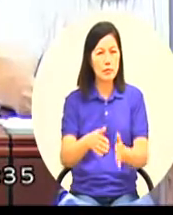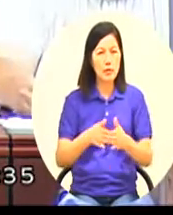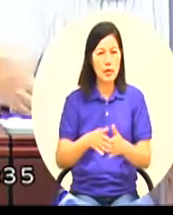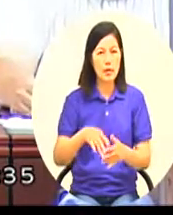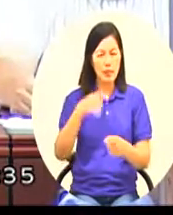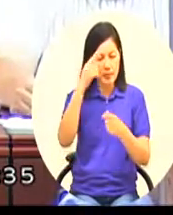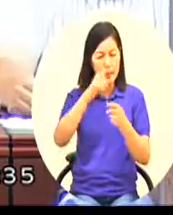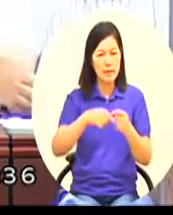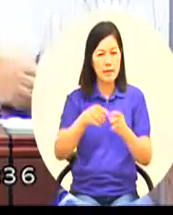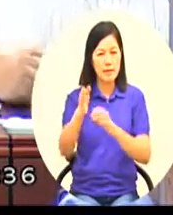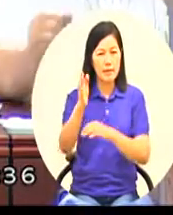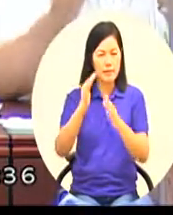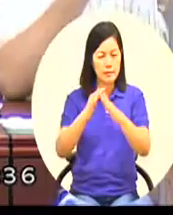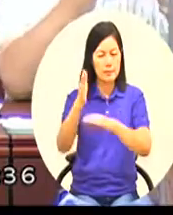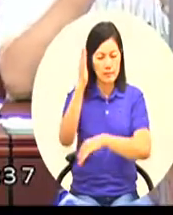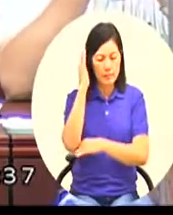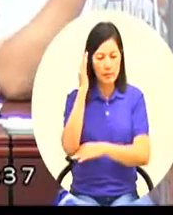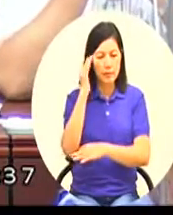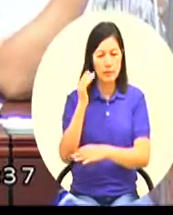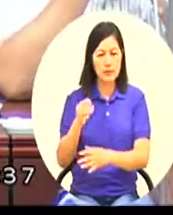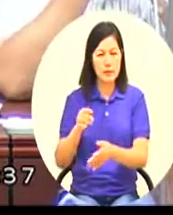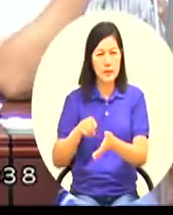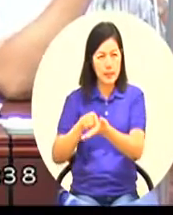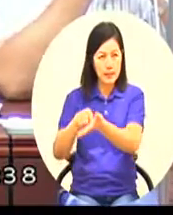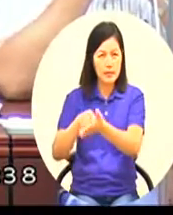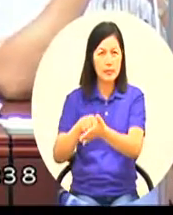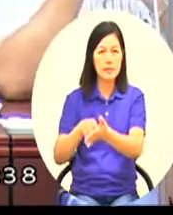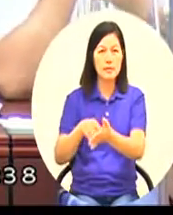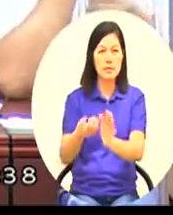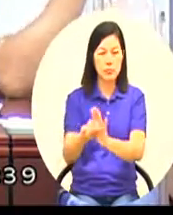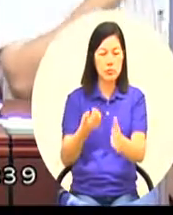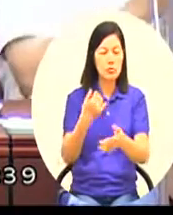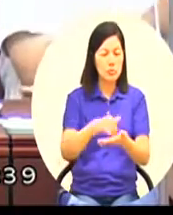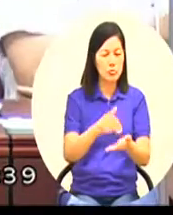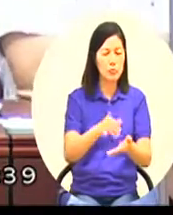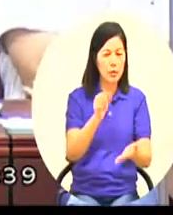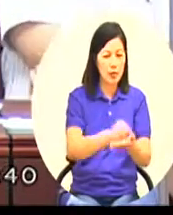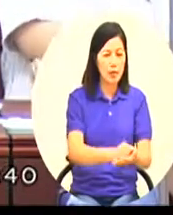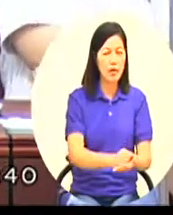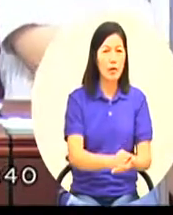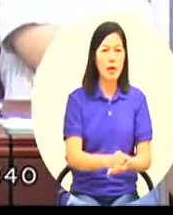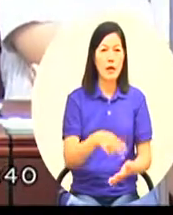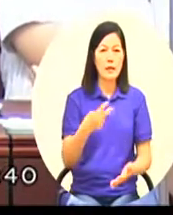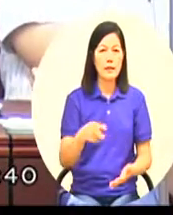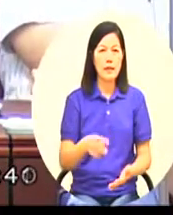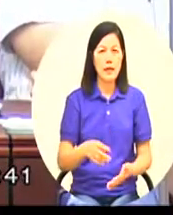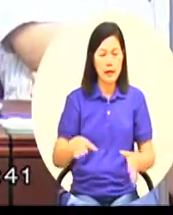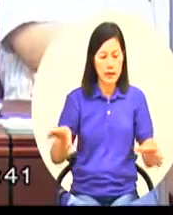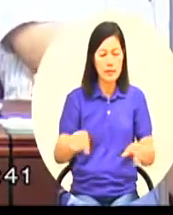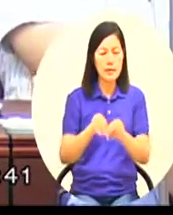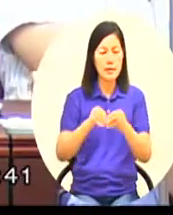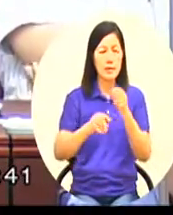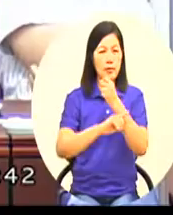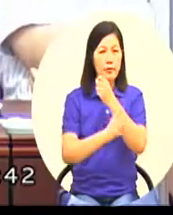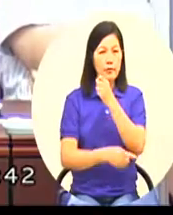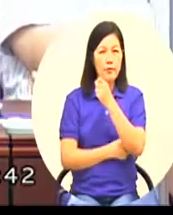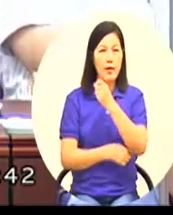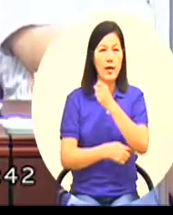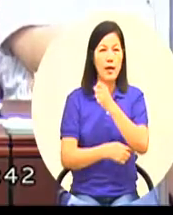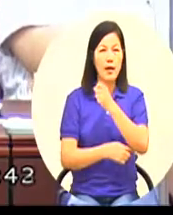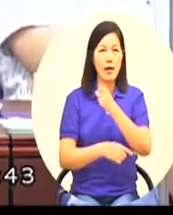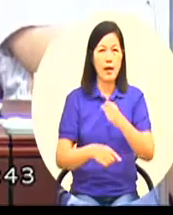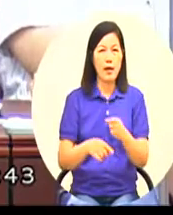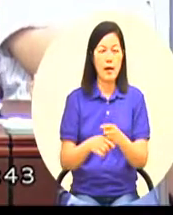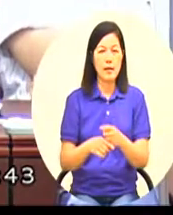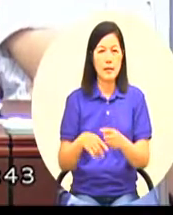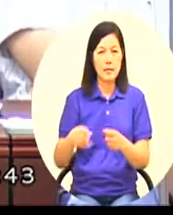取相关的这个预算，所以有要争取预算的部分，还有有关整合这个法令领取法令的部分，这个